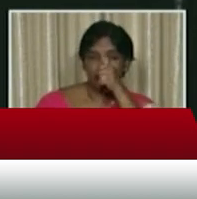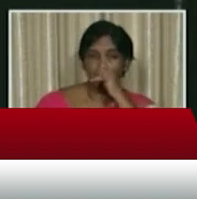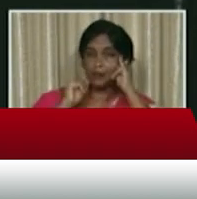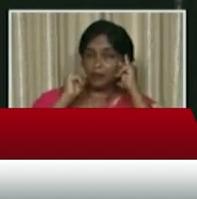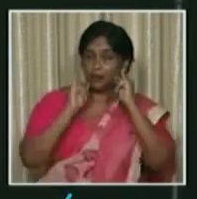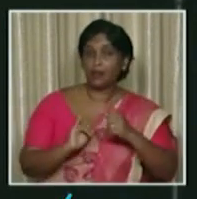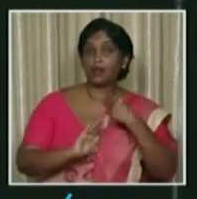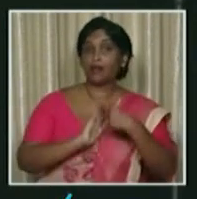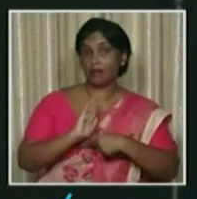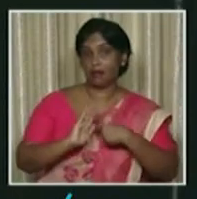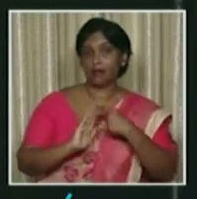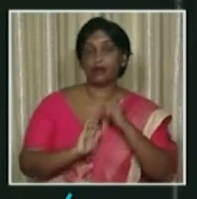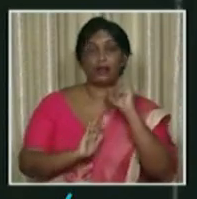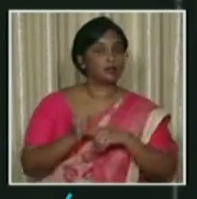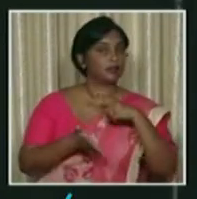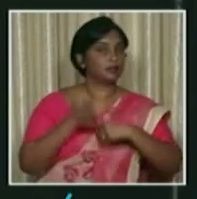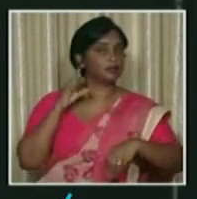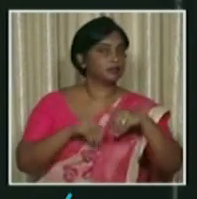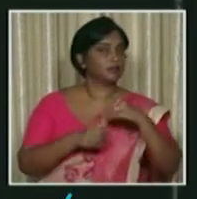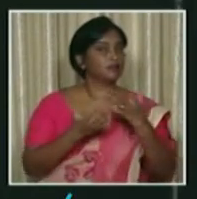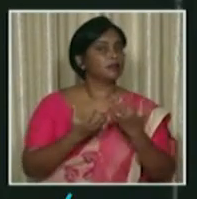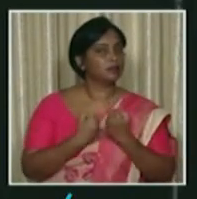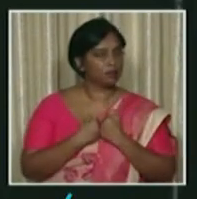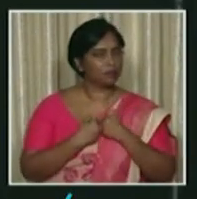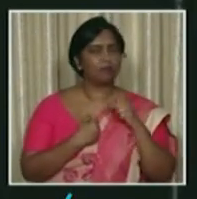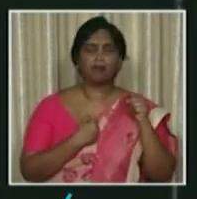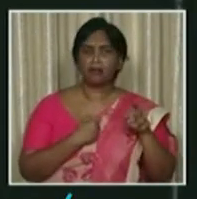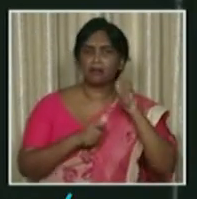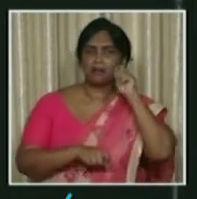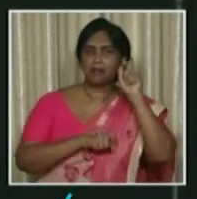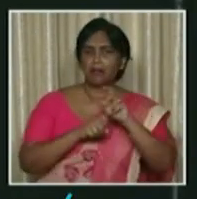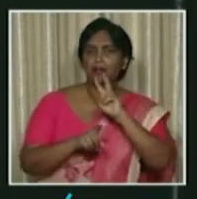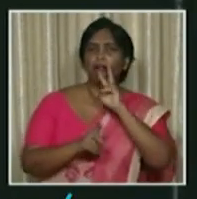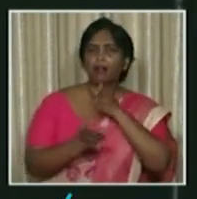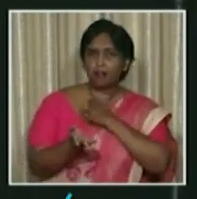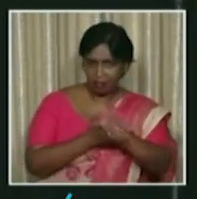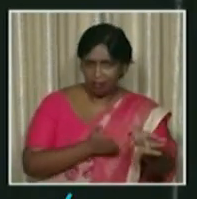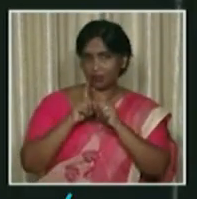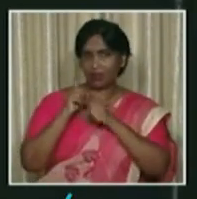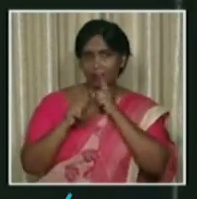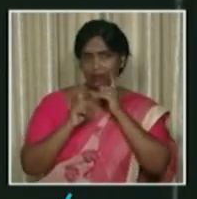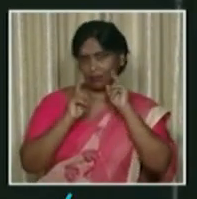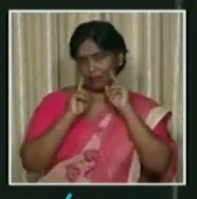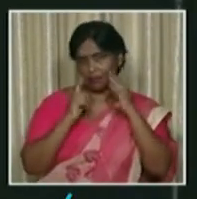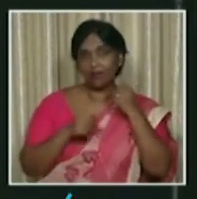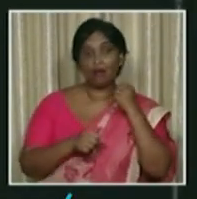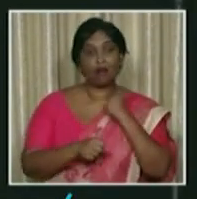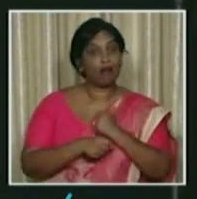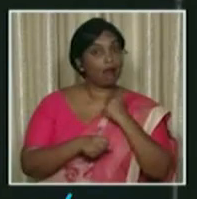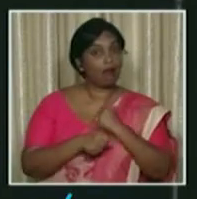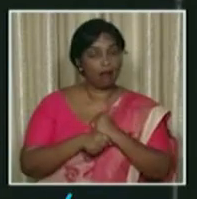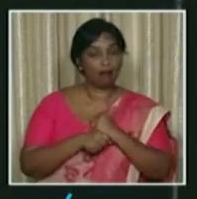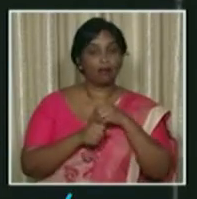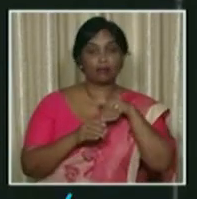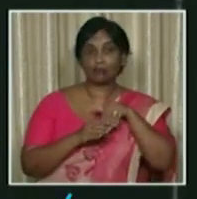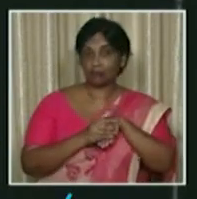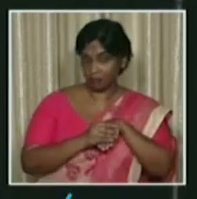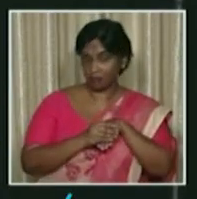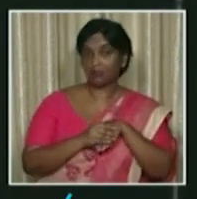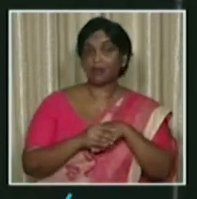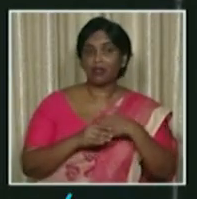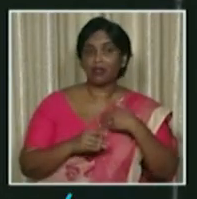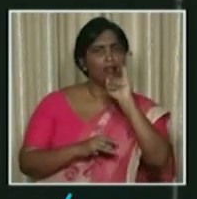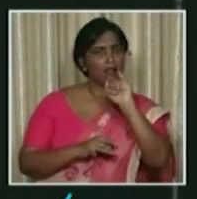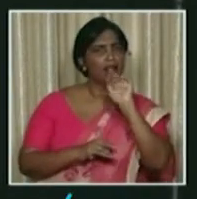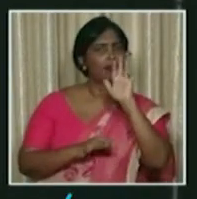රටක් කියලා තමයි 69 ලක්ෂයක් ඡන්දෙ ගත්තේ. ඒකෝට මේක මහජනය ඇඳවීමක්ද කියන ප්‍රශ්නේ තියෙනවා. ආණ්ඩුවේ මම නියෝජනය කරන මම